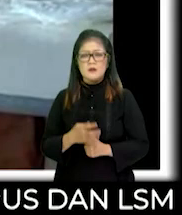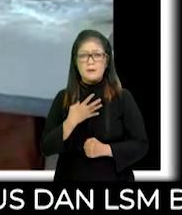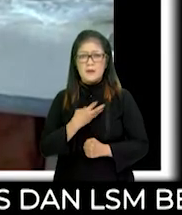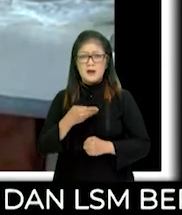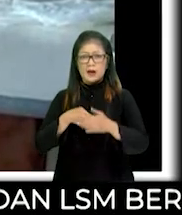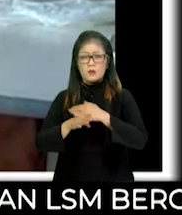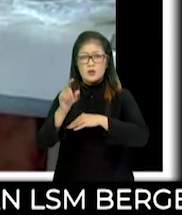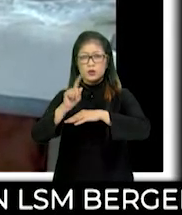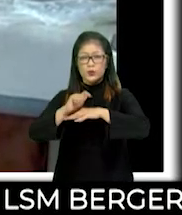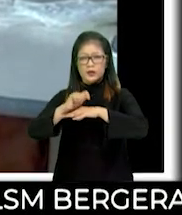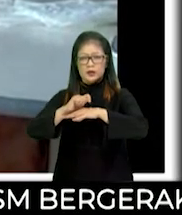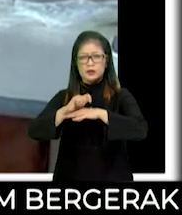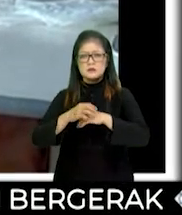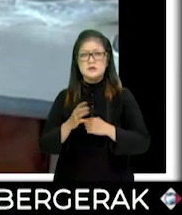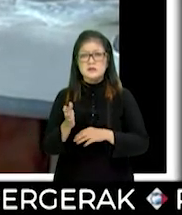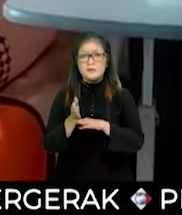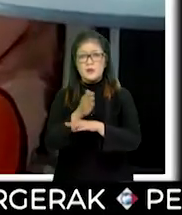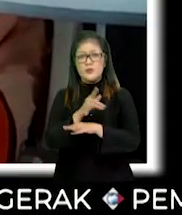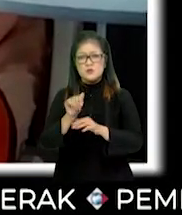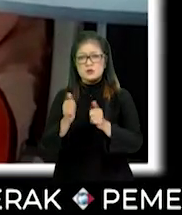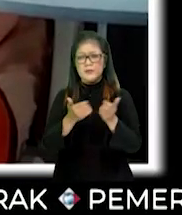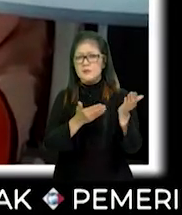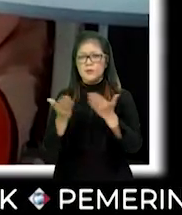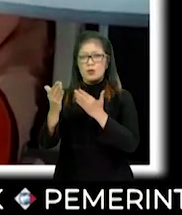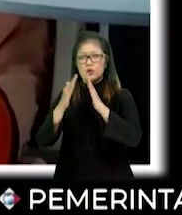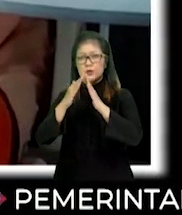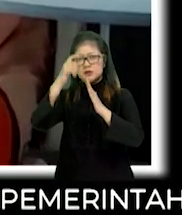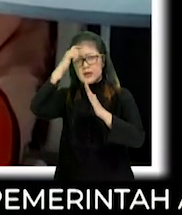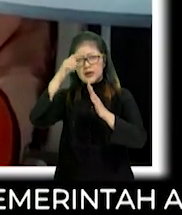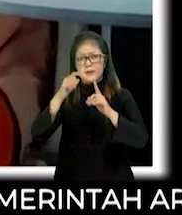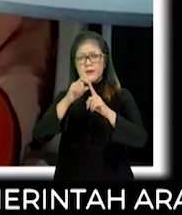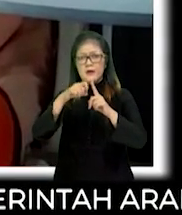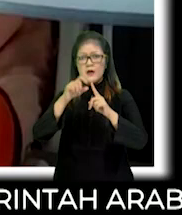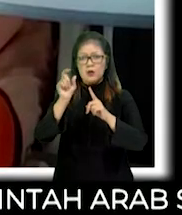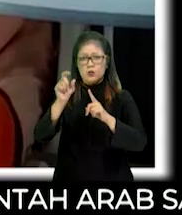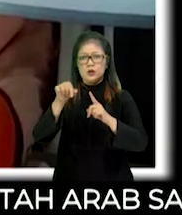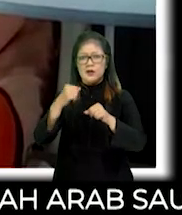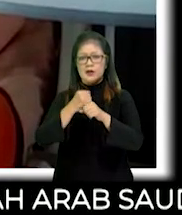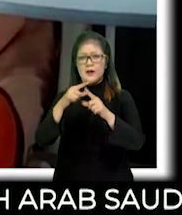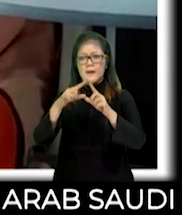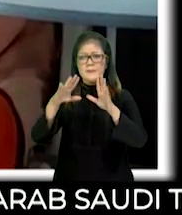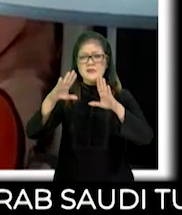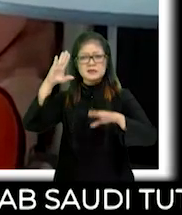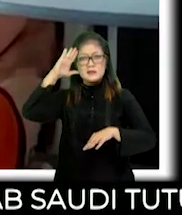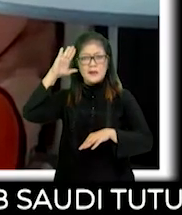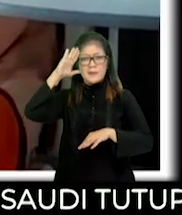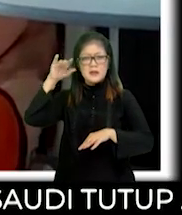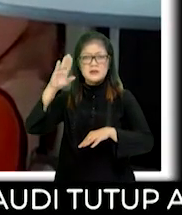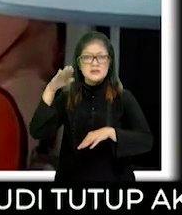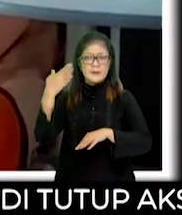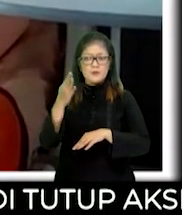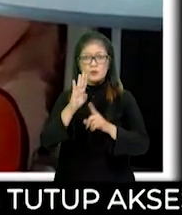Twitternya. Sebelumnya, Buya Syafi'i sempat dirawat di Rumah Sakit PKU Muhammadiyah Gamping, Sleman pada Sabtu 14 Mei akibat